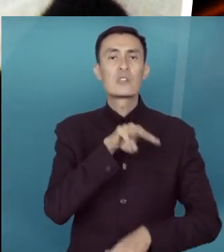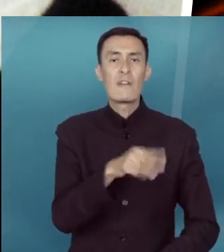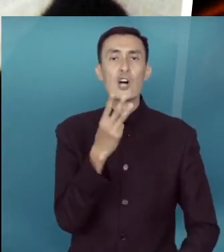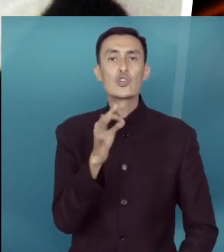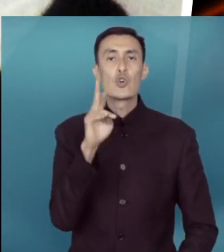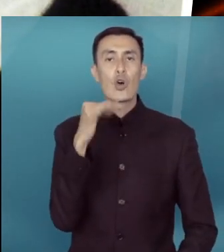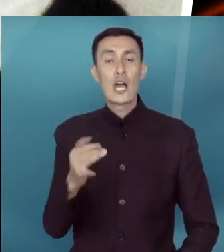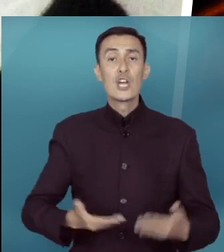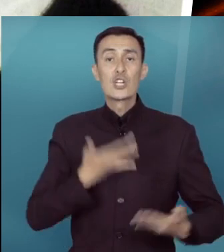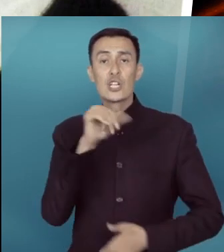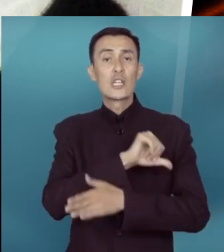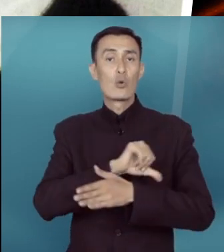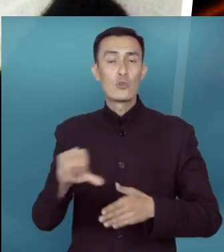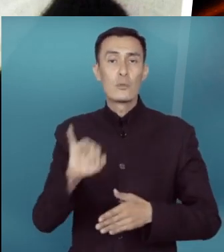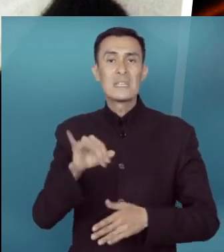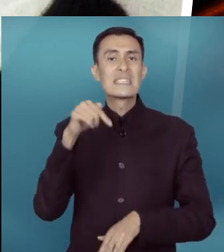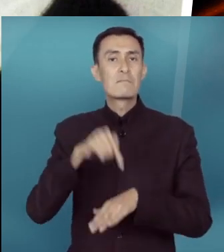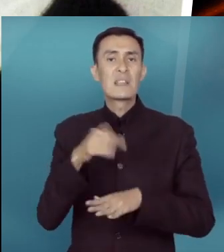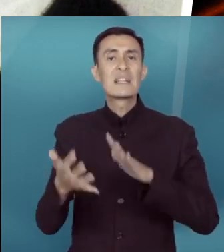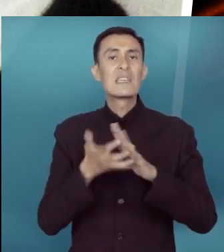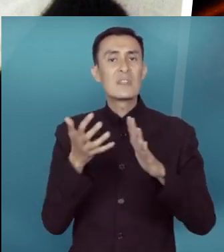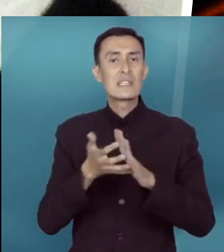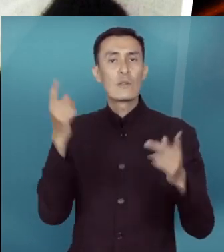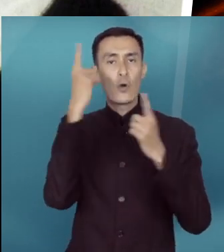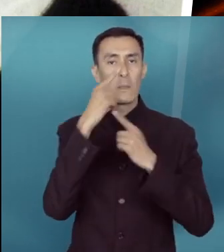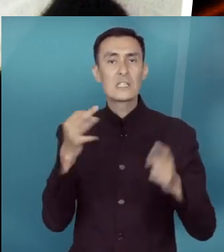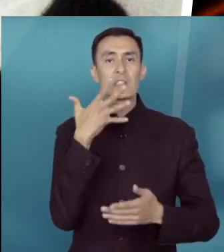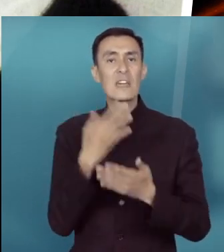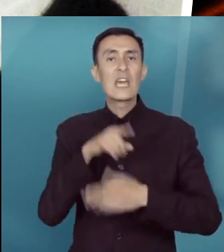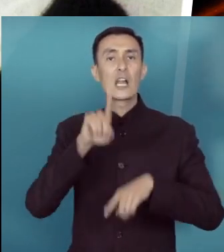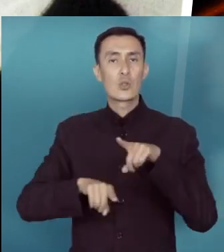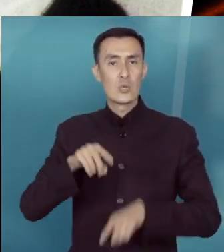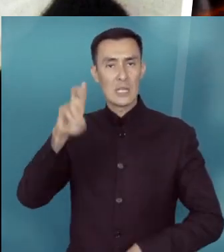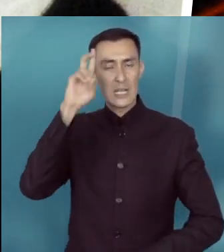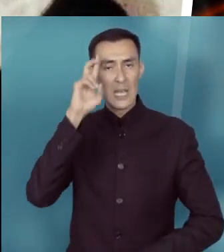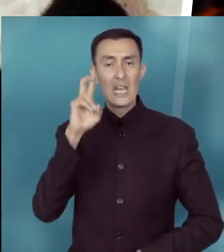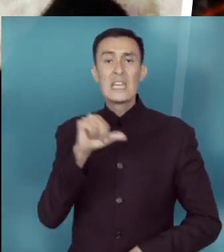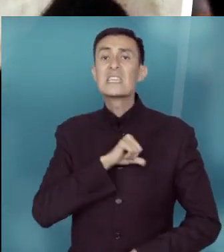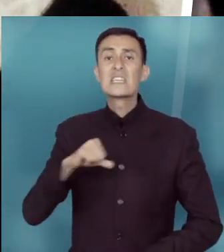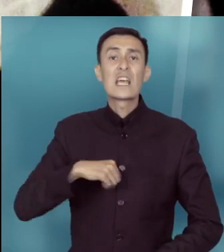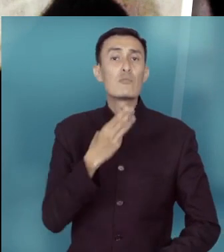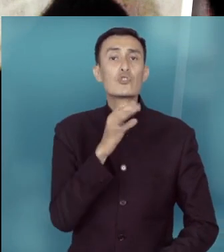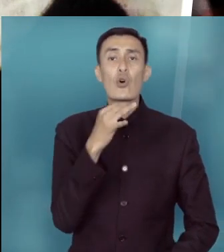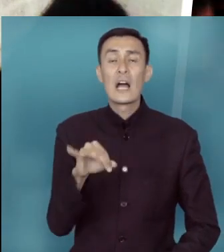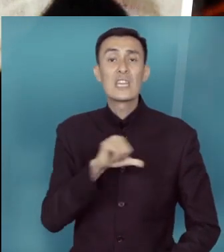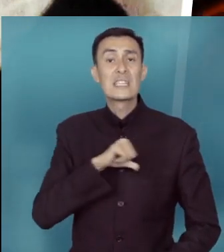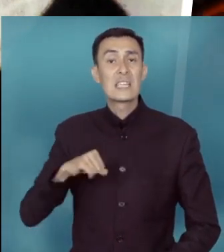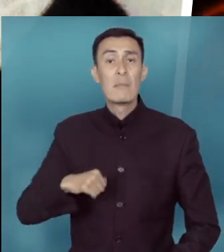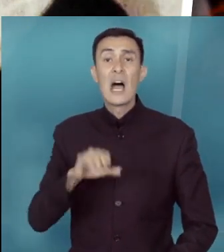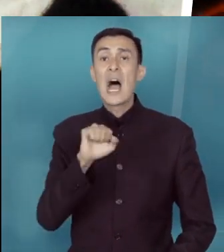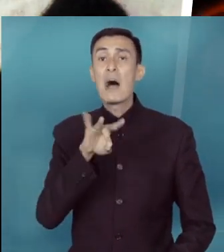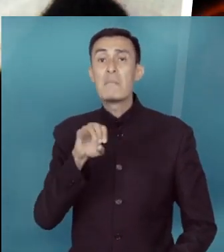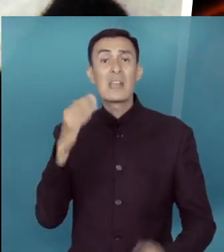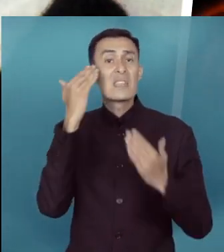– Мустафа Шокай. Он жил за рубежом и испытывал дефицит информации о родной стране. Ни сам Мустафа Шокай, ни